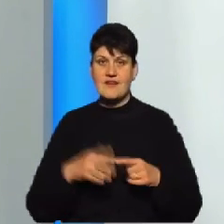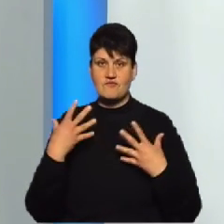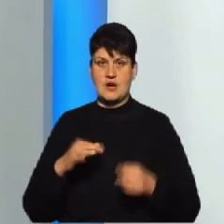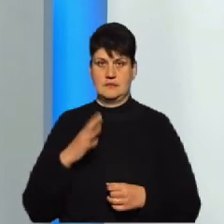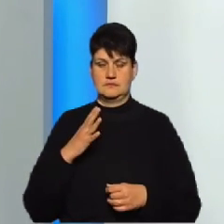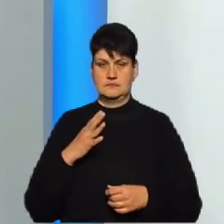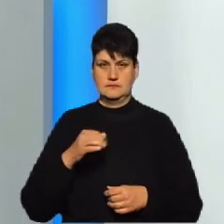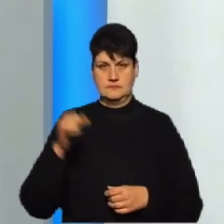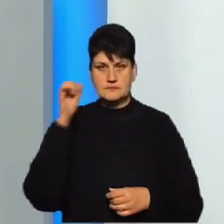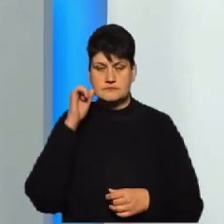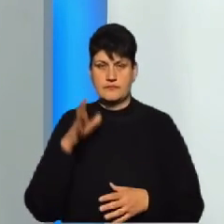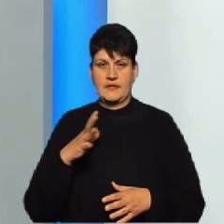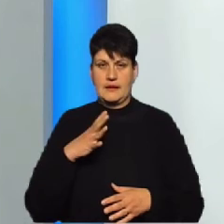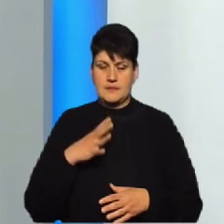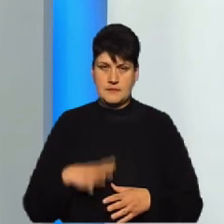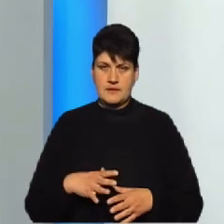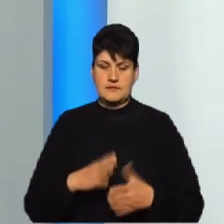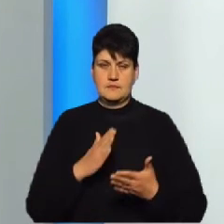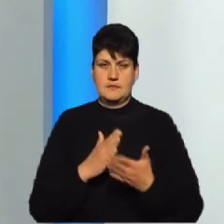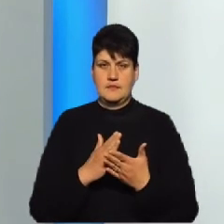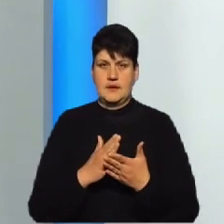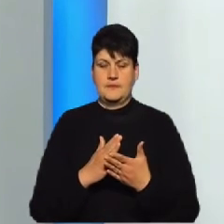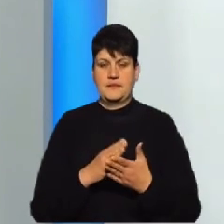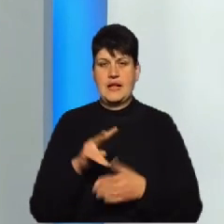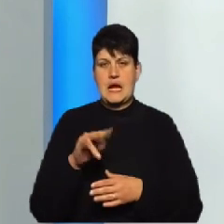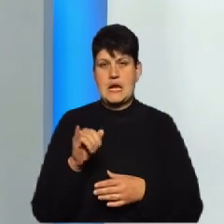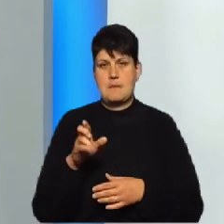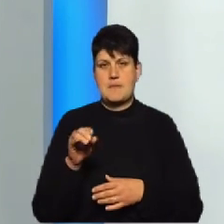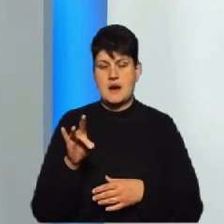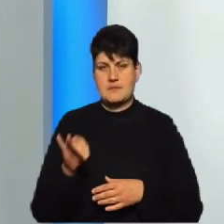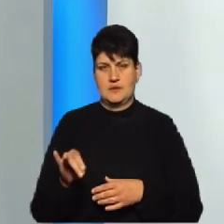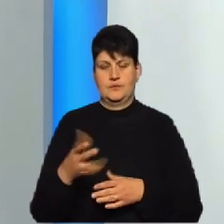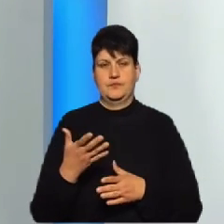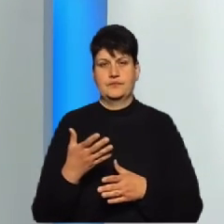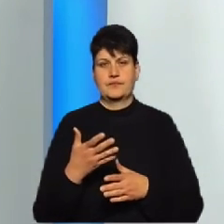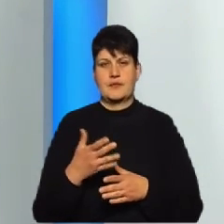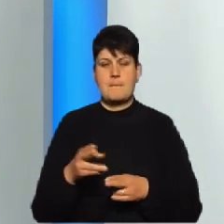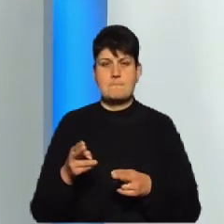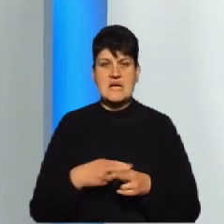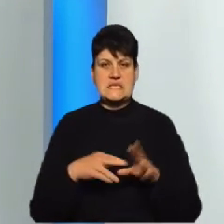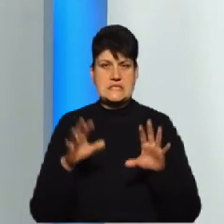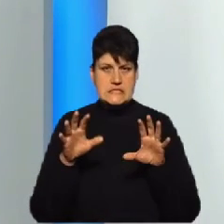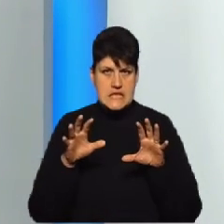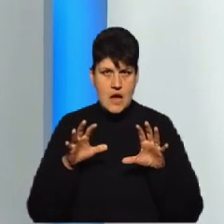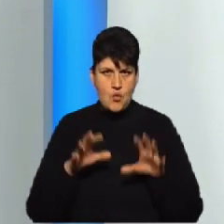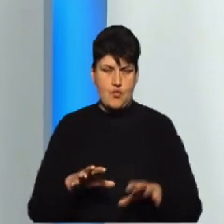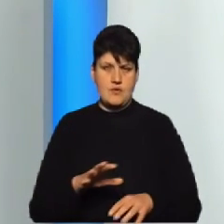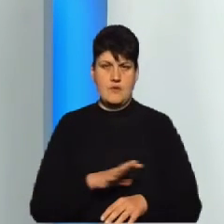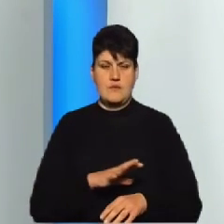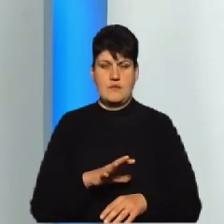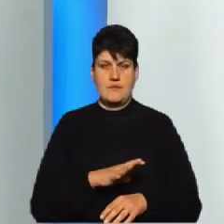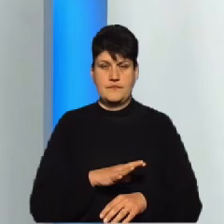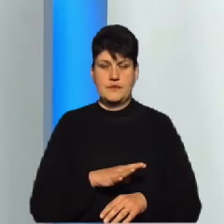Терпимість межує з крайнім лібералізмом, охлократією, беззаконням інколи. Толерантність, що межує